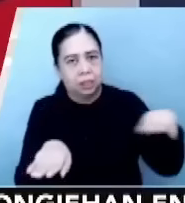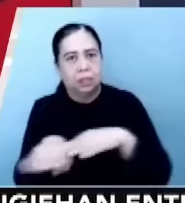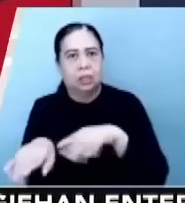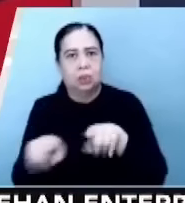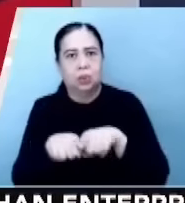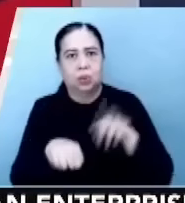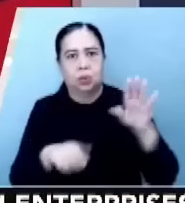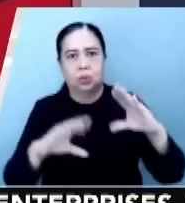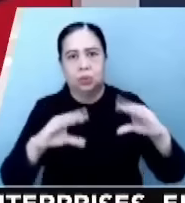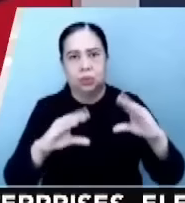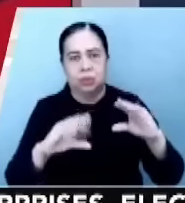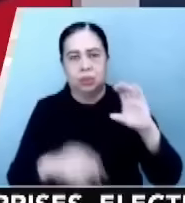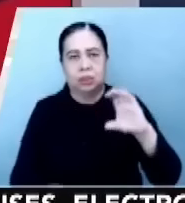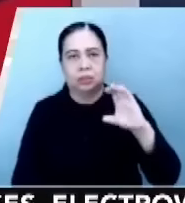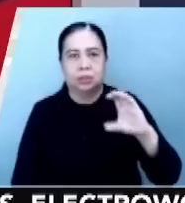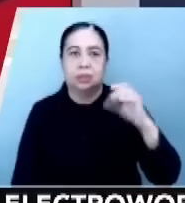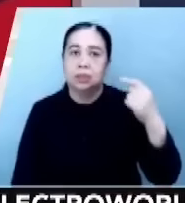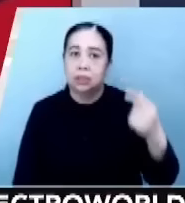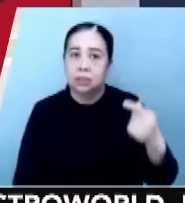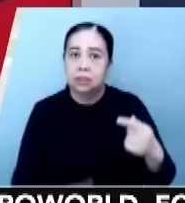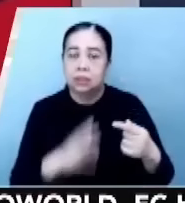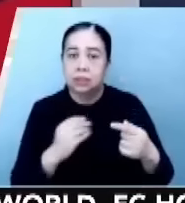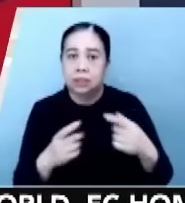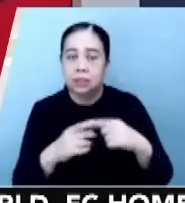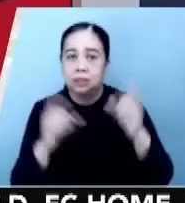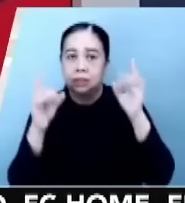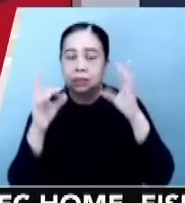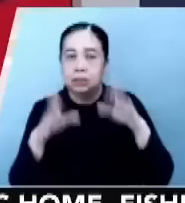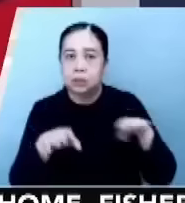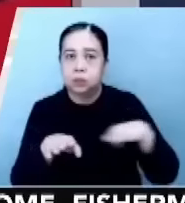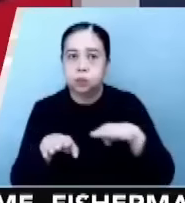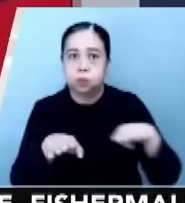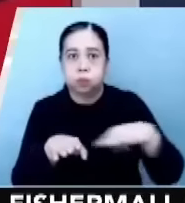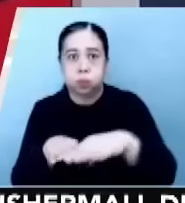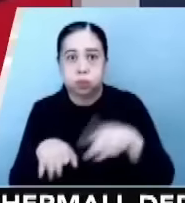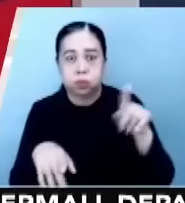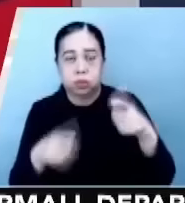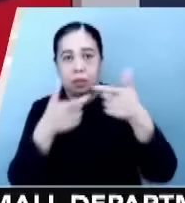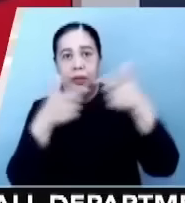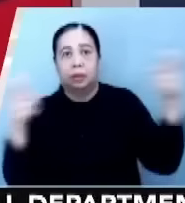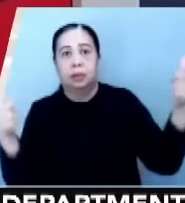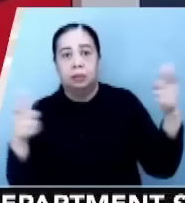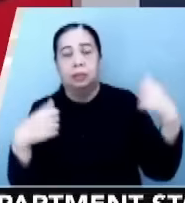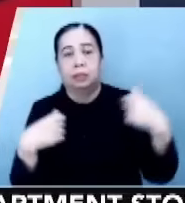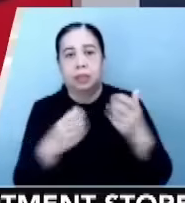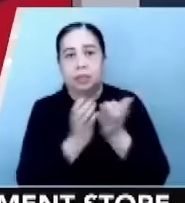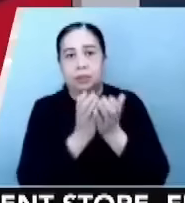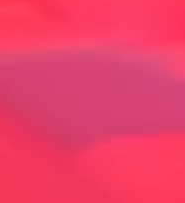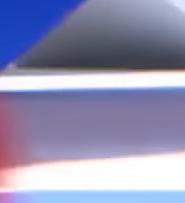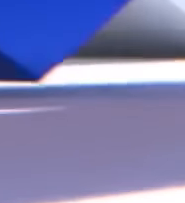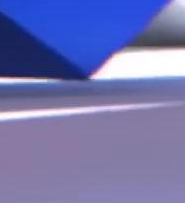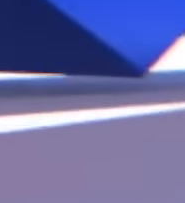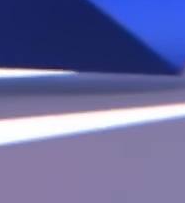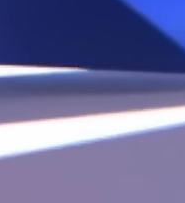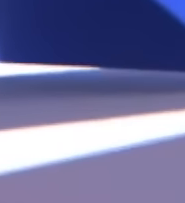boats ang China Coast Guard at nag-dangerous maneuver din ang malalaki nilang barko. Nakatutok si Mark